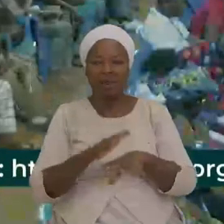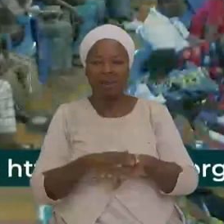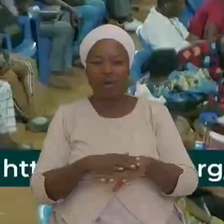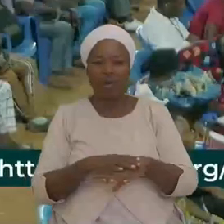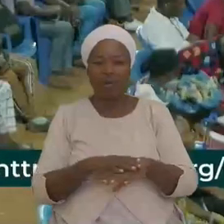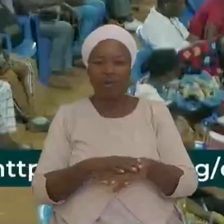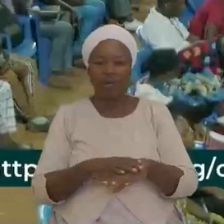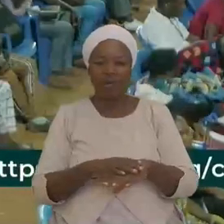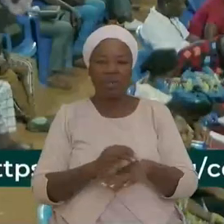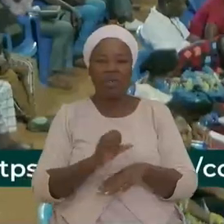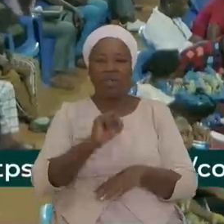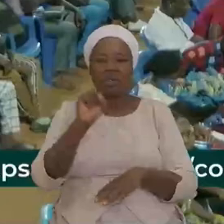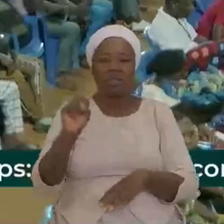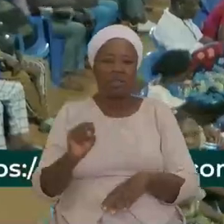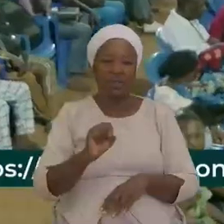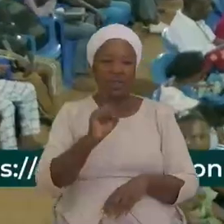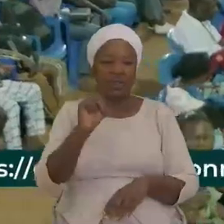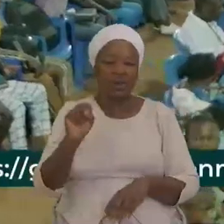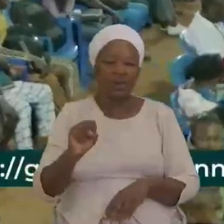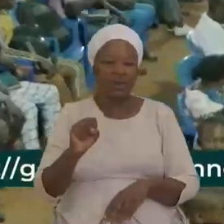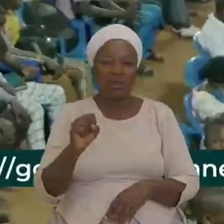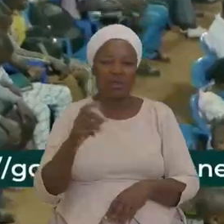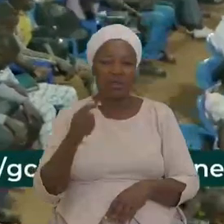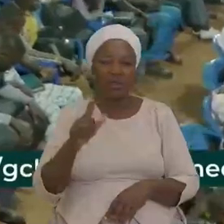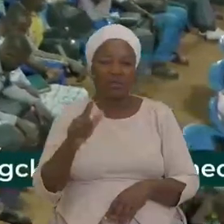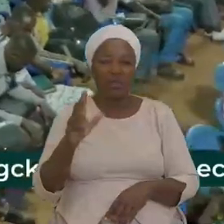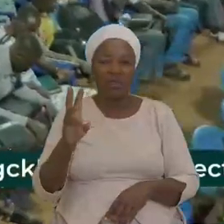Le samedi 26,